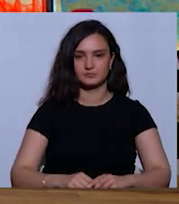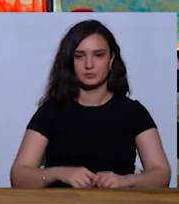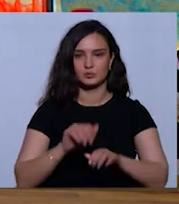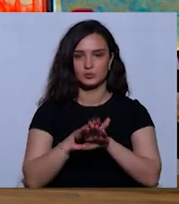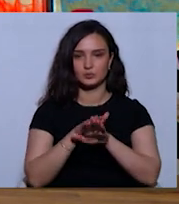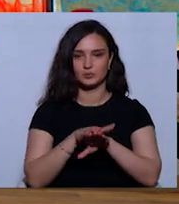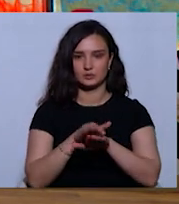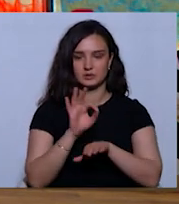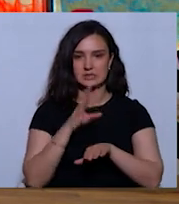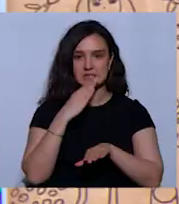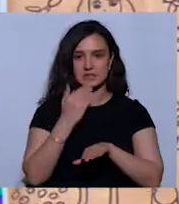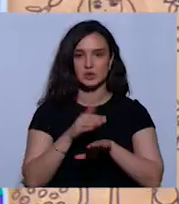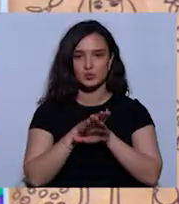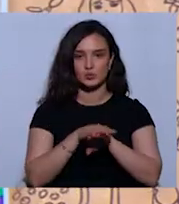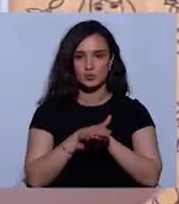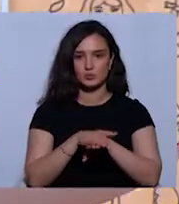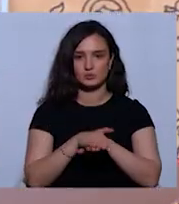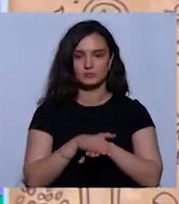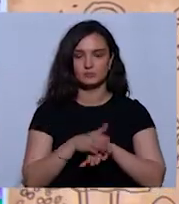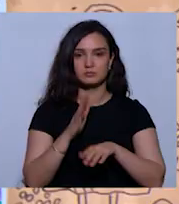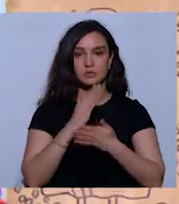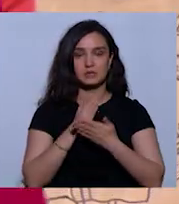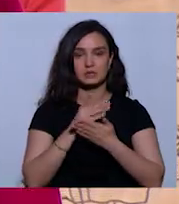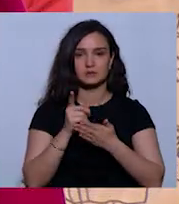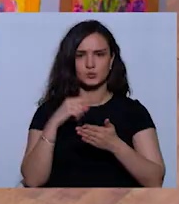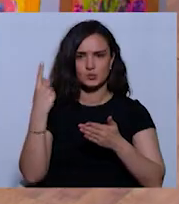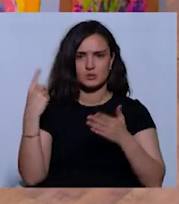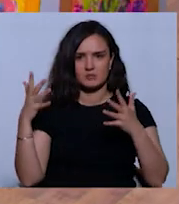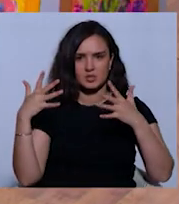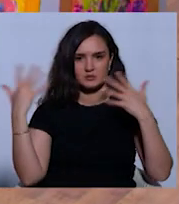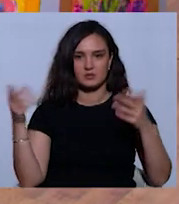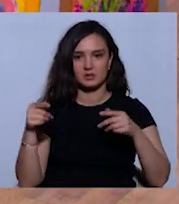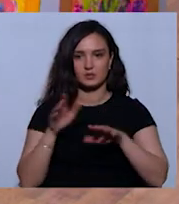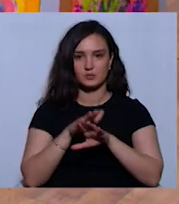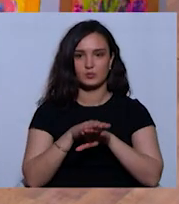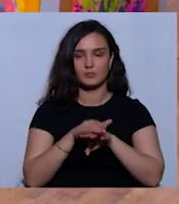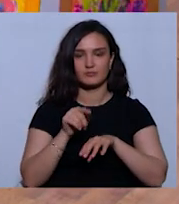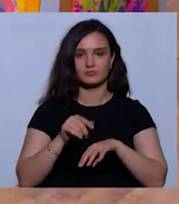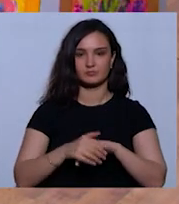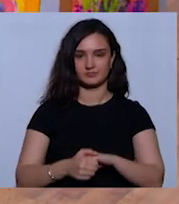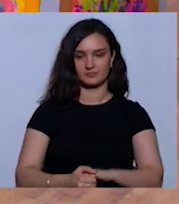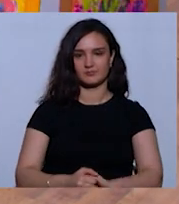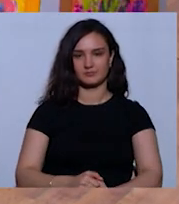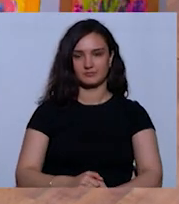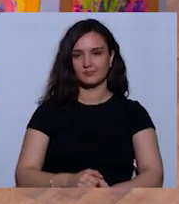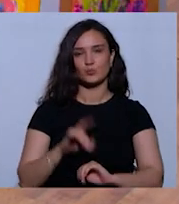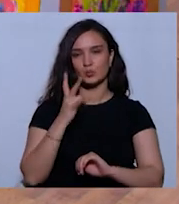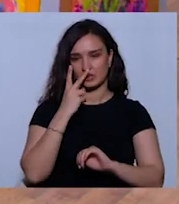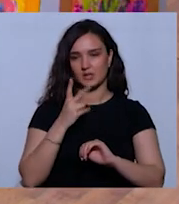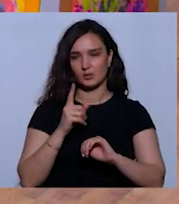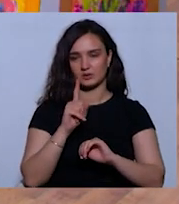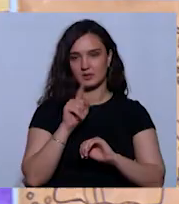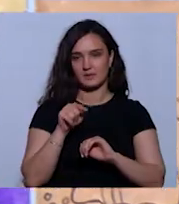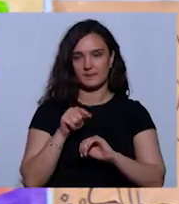კუზე. წყლის კუ, რომელიც არის უზარმაზარი. არა, უნდა ნახოთ